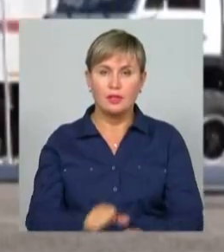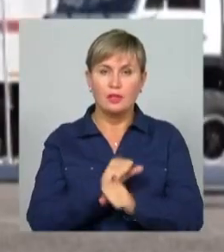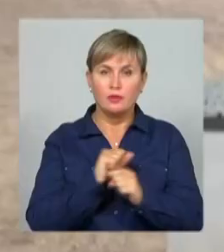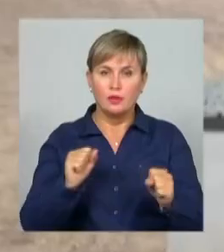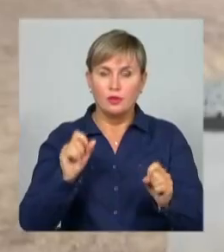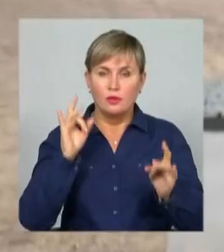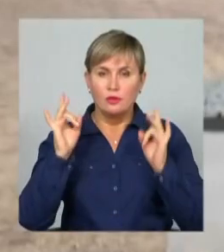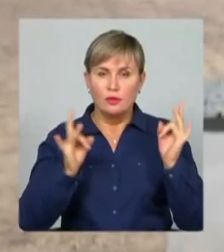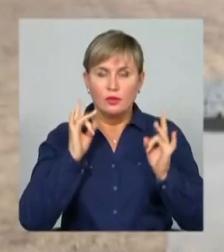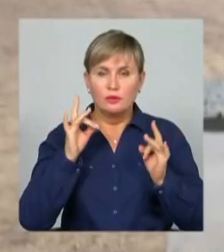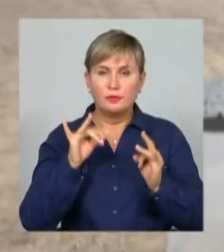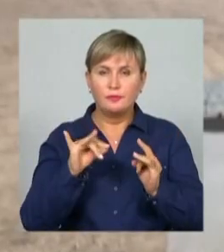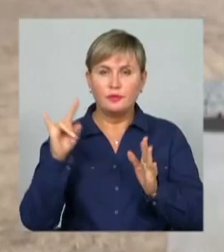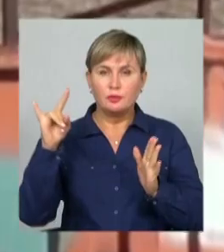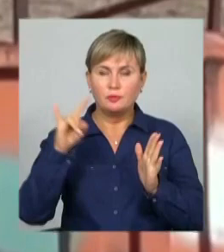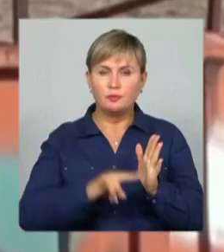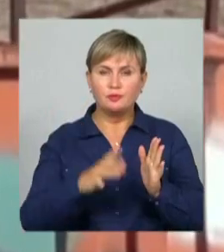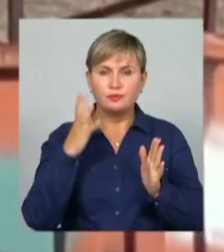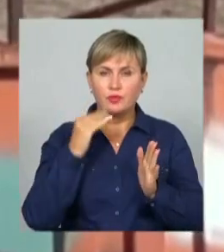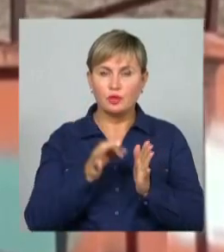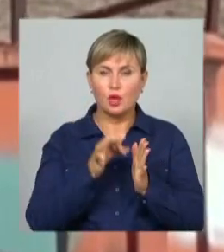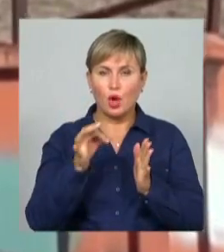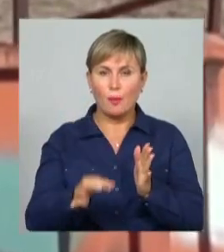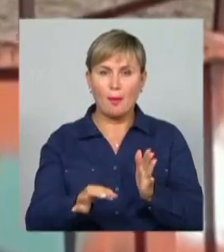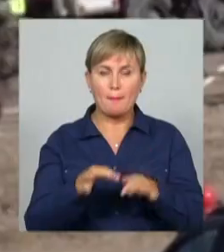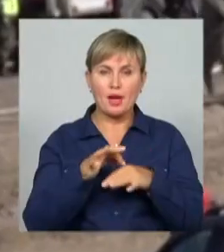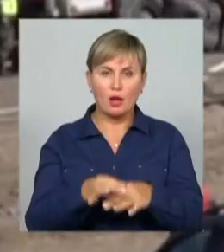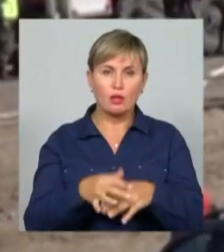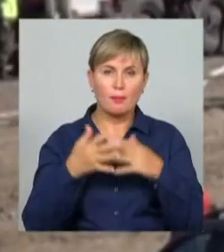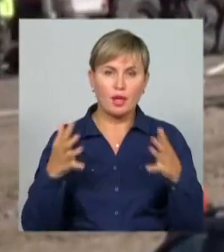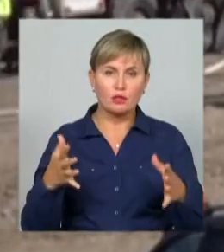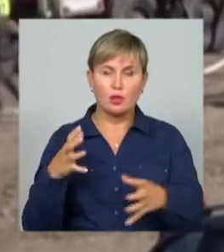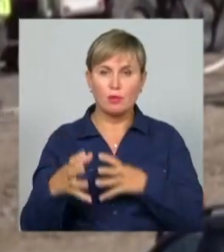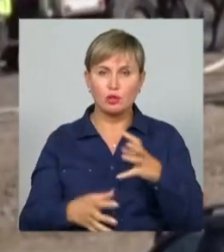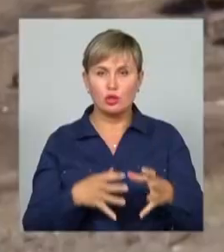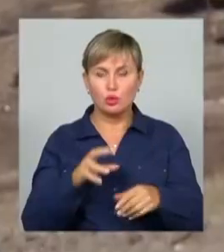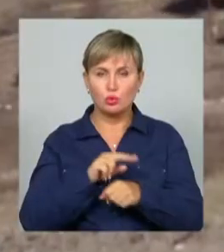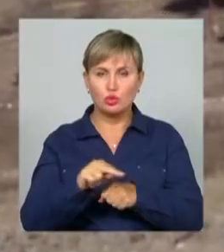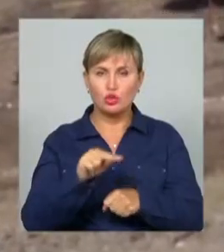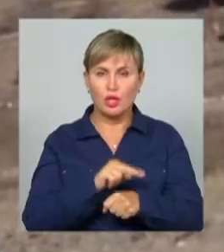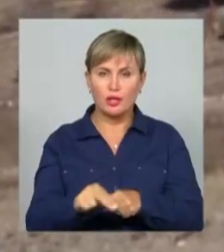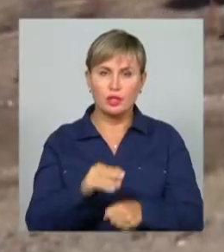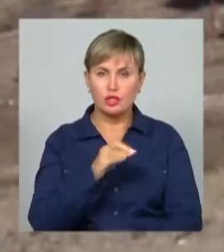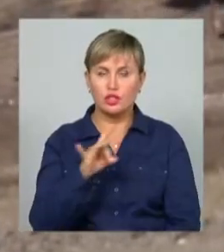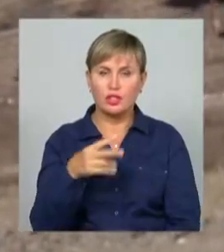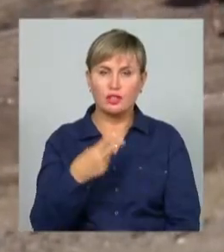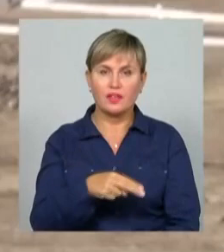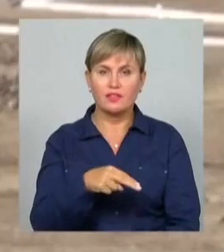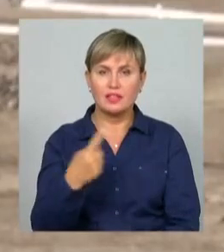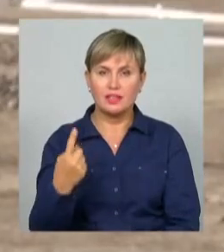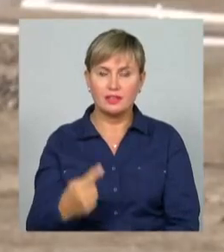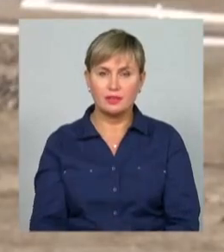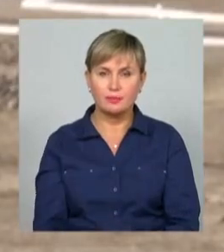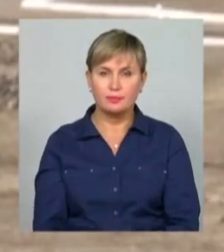звуки сирены, падение самолета. В Алматинской области проходят масштабные международные учения «ЖЕР-2021».